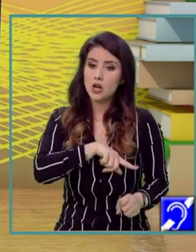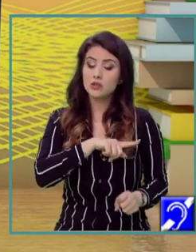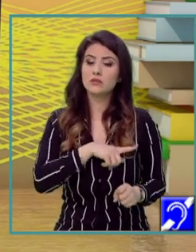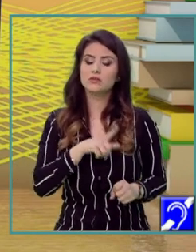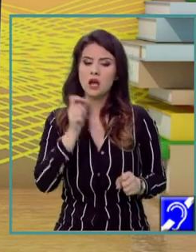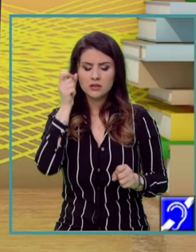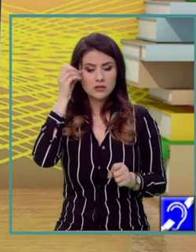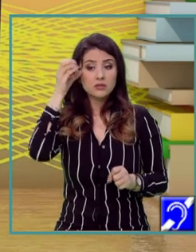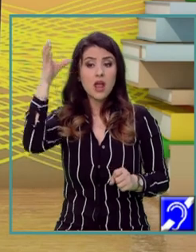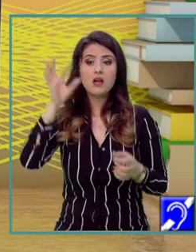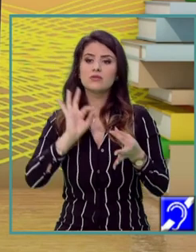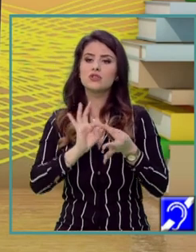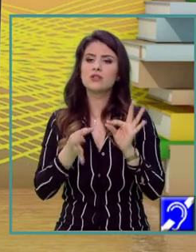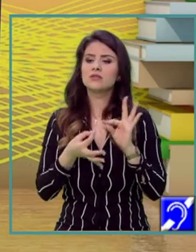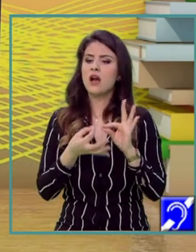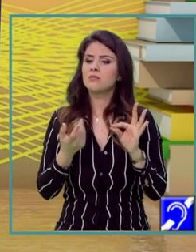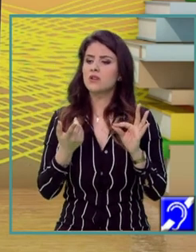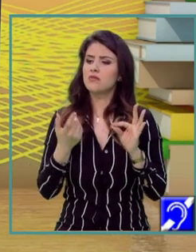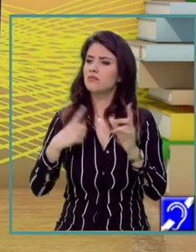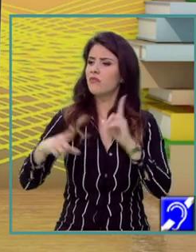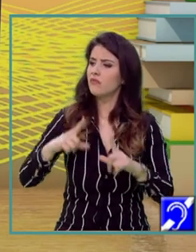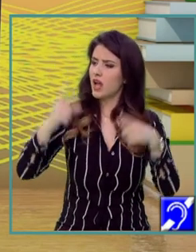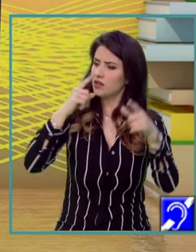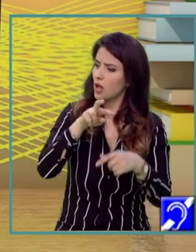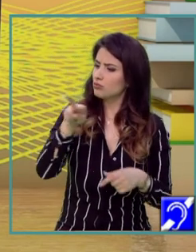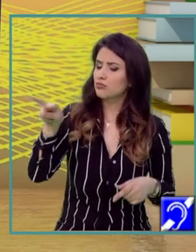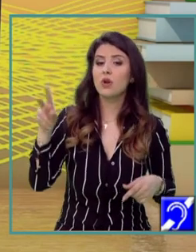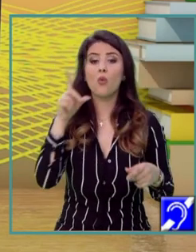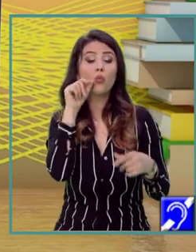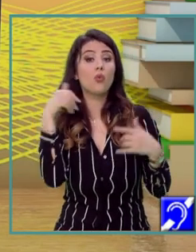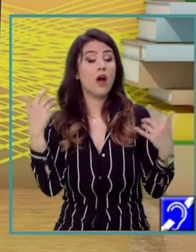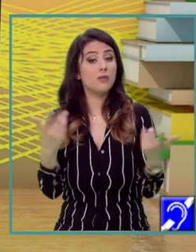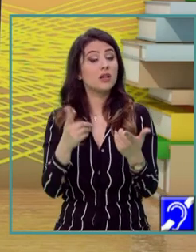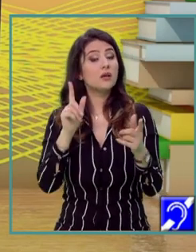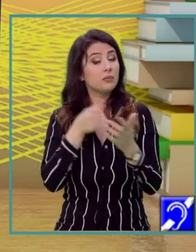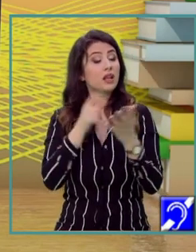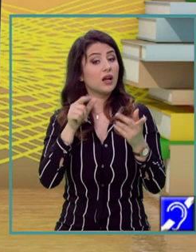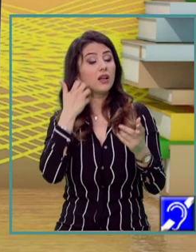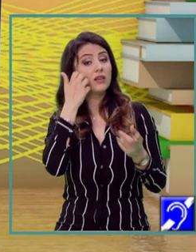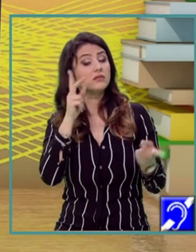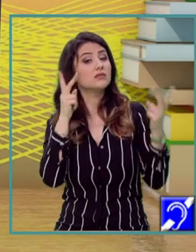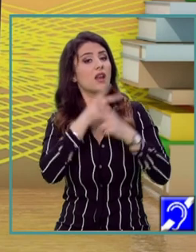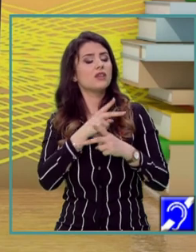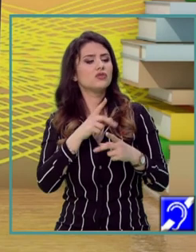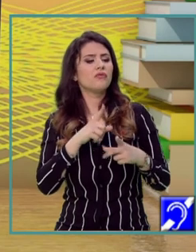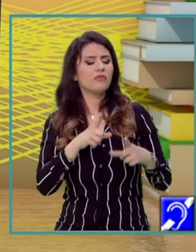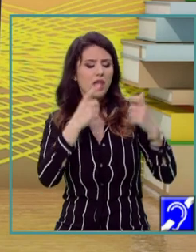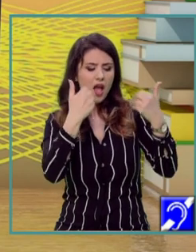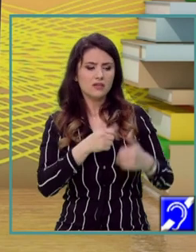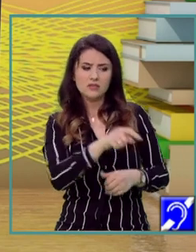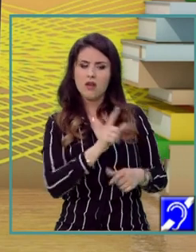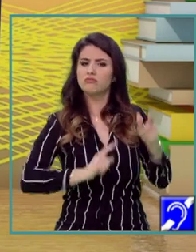dramele umanității sa aceasta cumva de egoist când înțelege că Drama personala este nesemnificativă